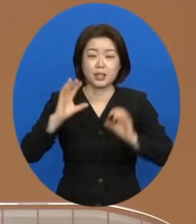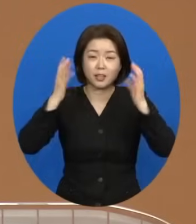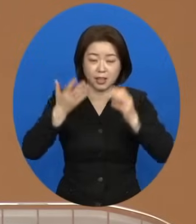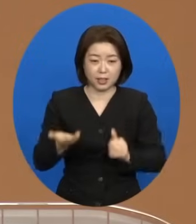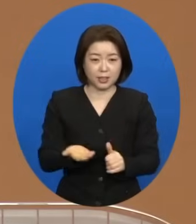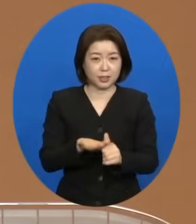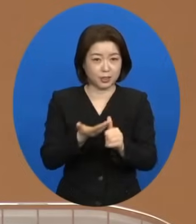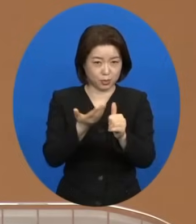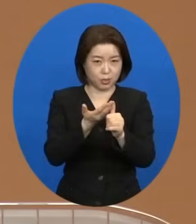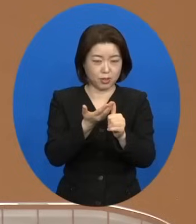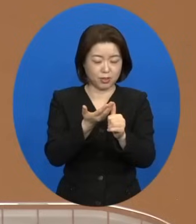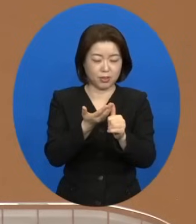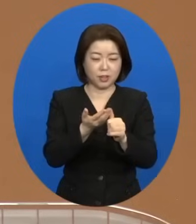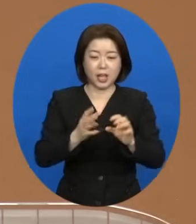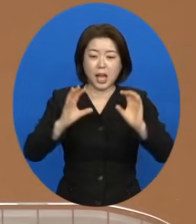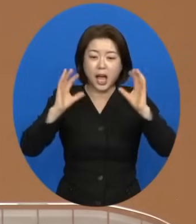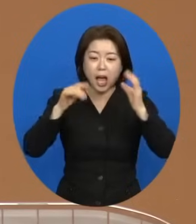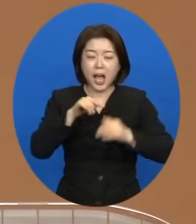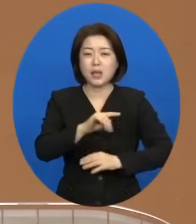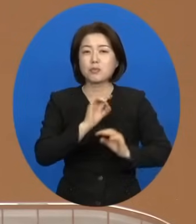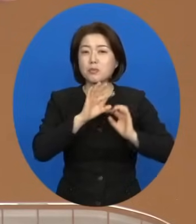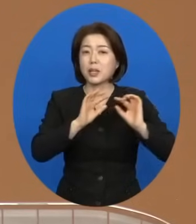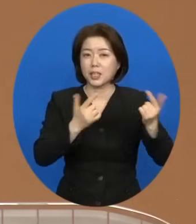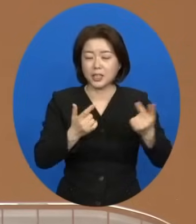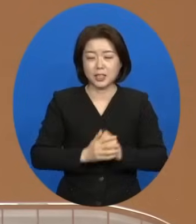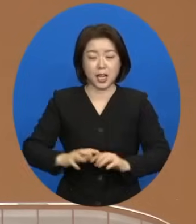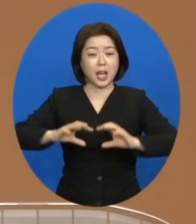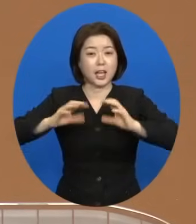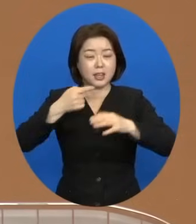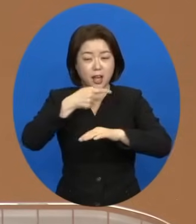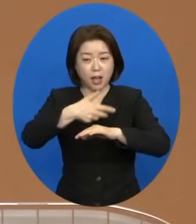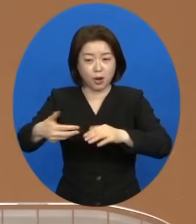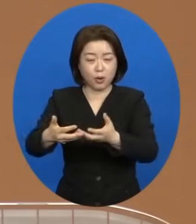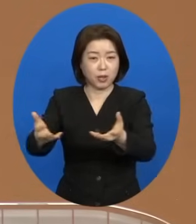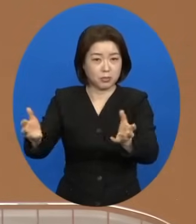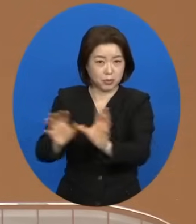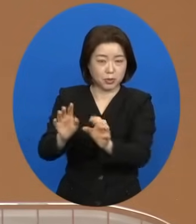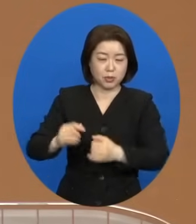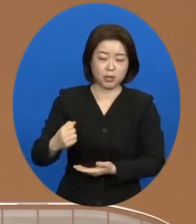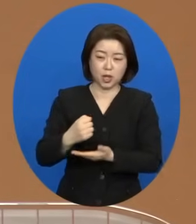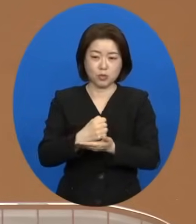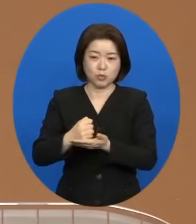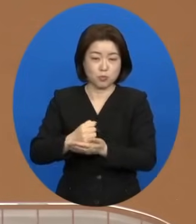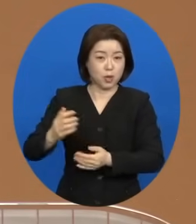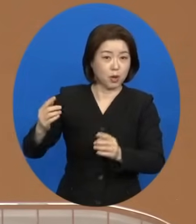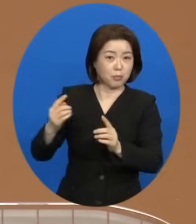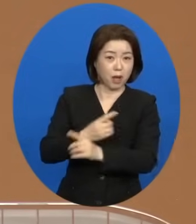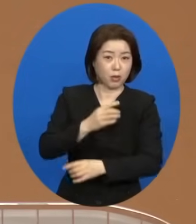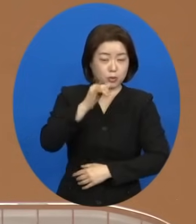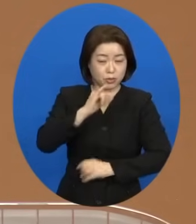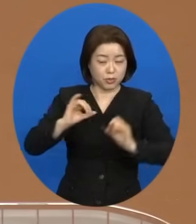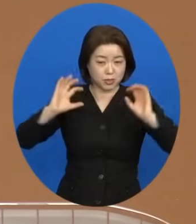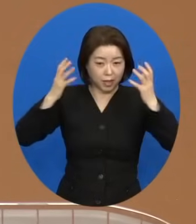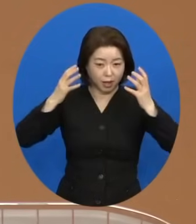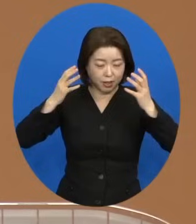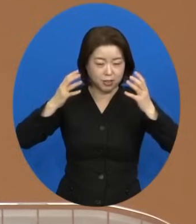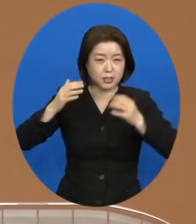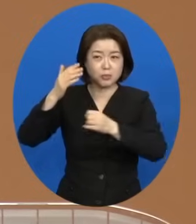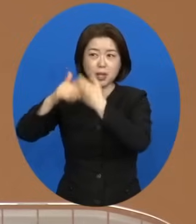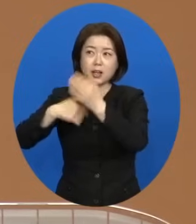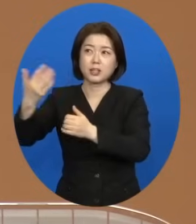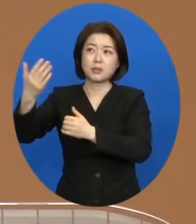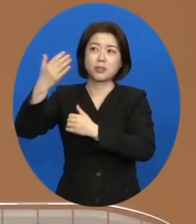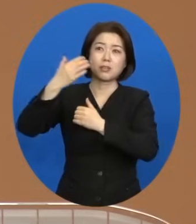그린다는 것은 단지 아이가 아니라 나라와 민족의 운명을 바꿀 수도 있는 아이를 하나님께서